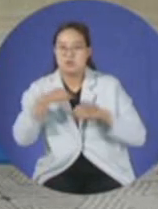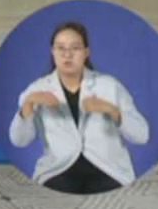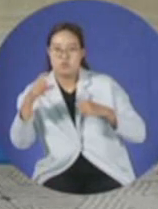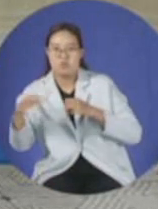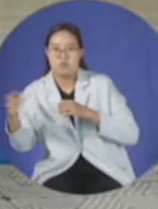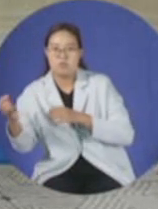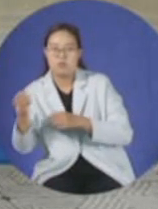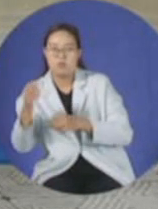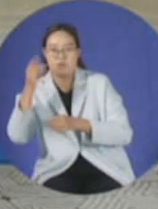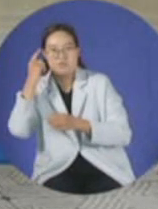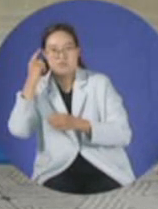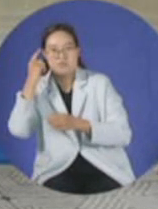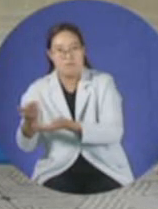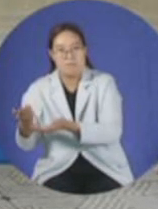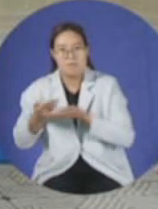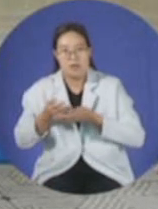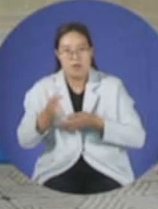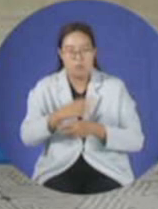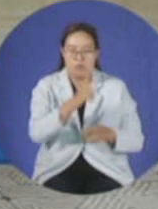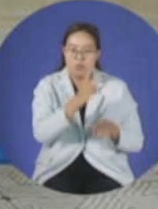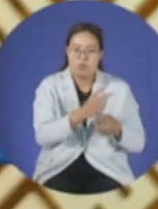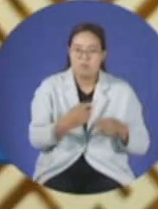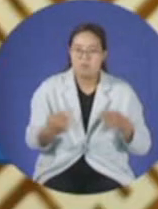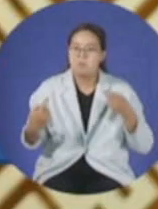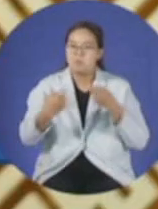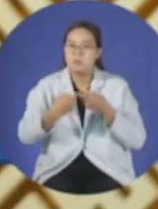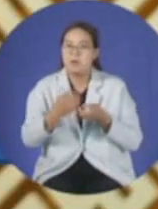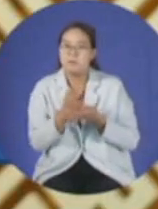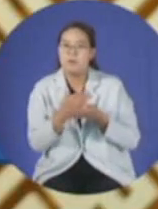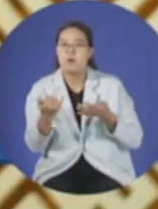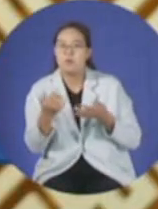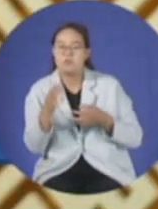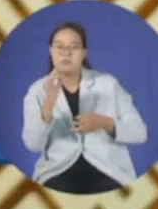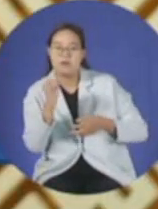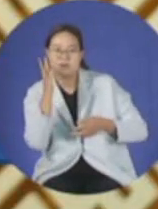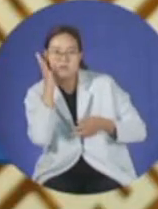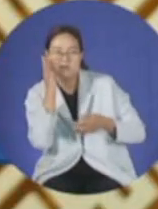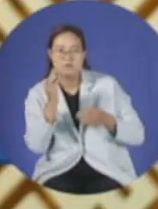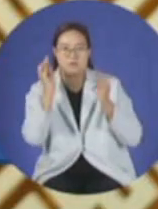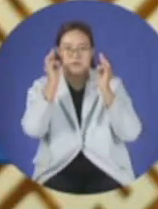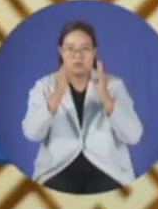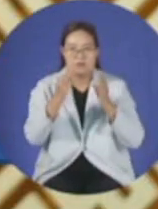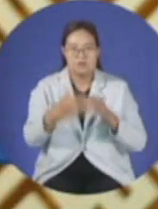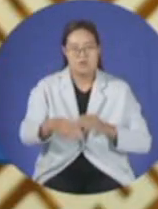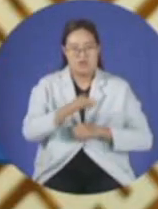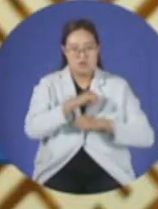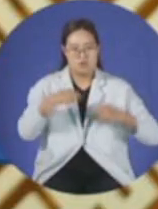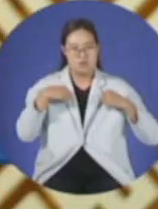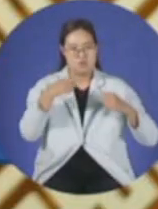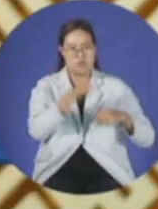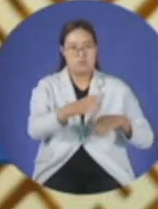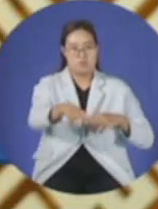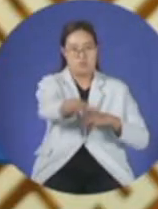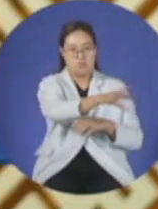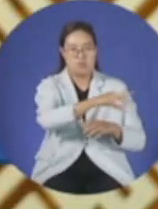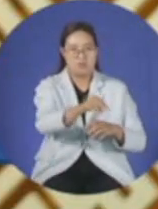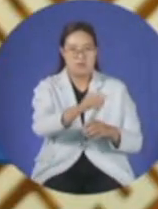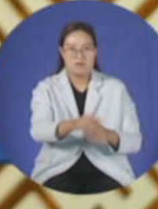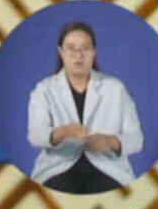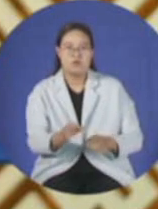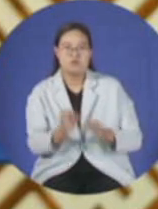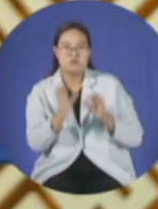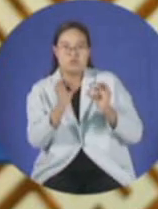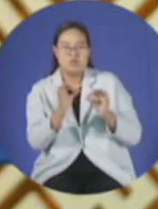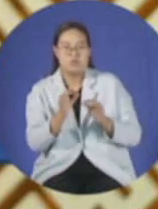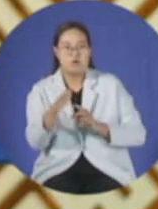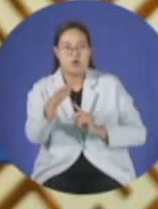байгаа шийдвэр хууль тогтоомжид одоо нэгсэн байдлаар за иргэдийн одоо эрүүл аюулгүй амьдрах орчинд нөлөөлөх тэднийг одоо